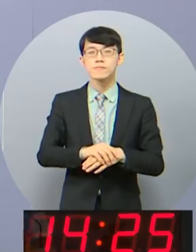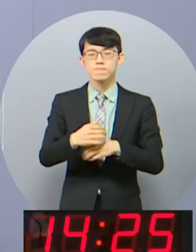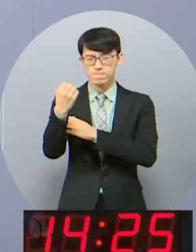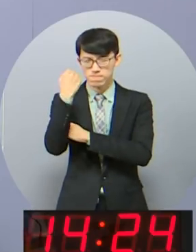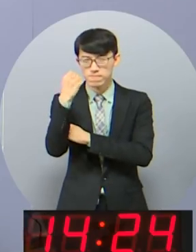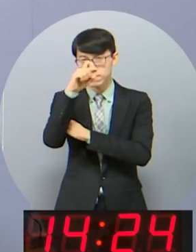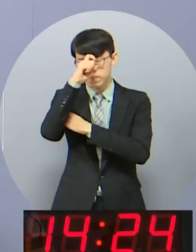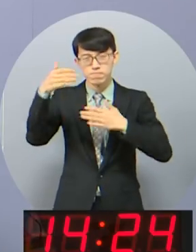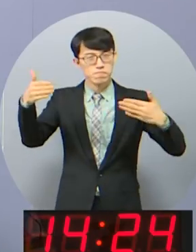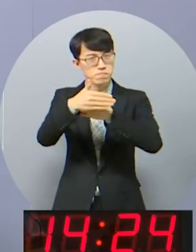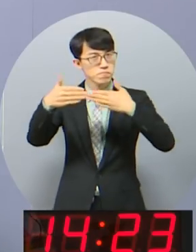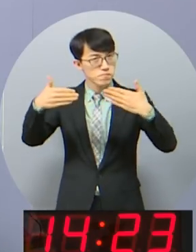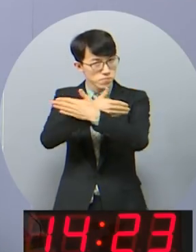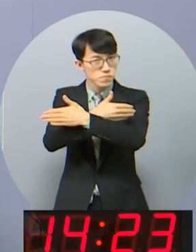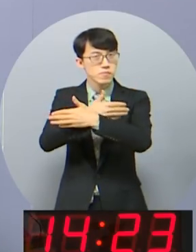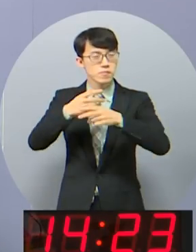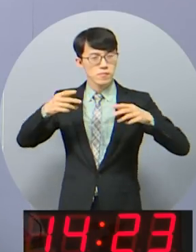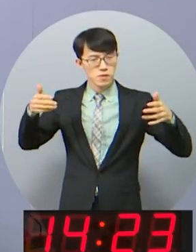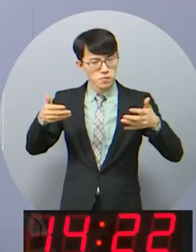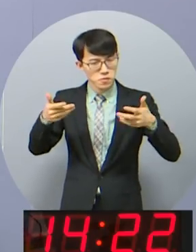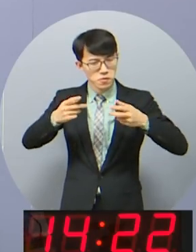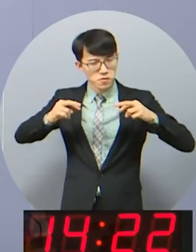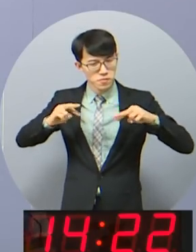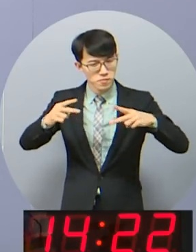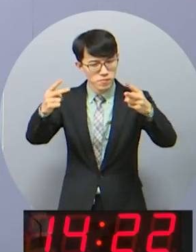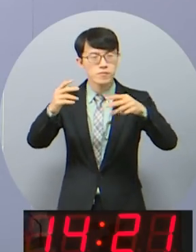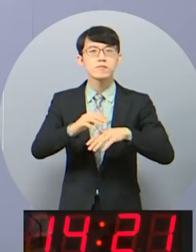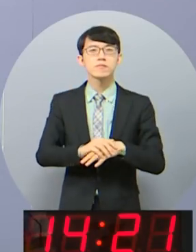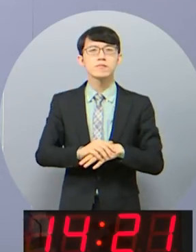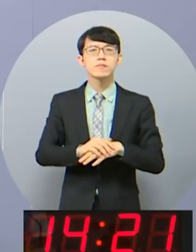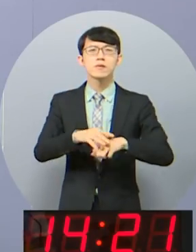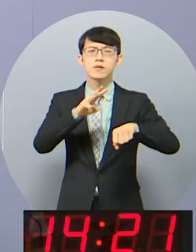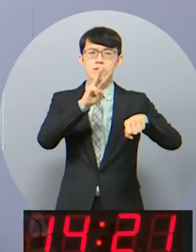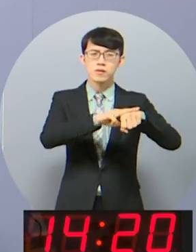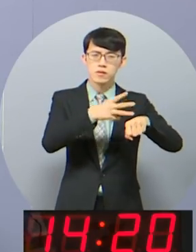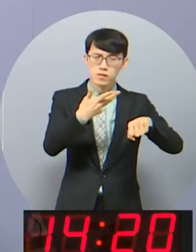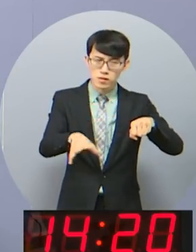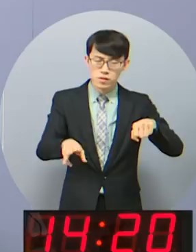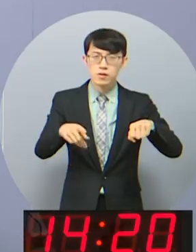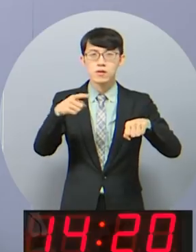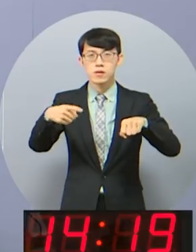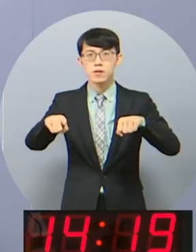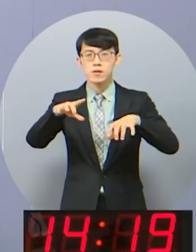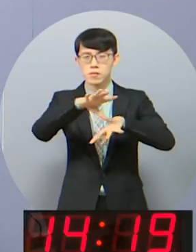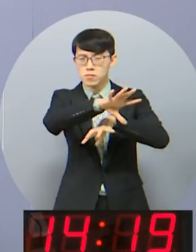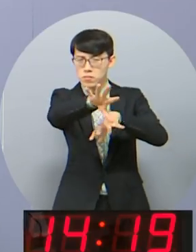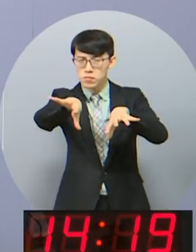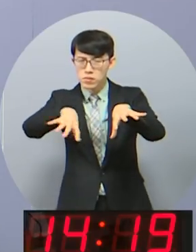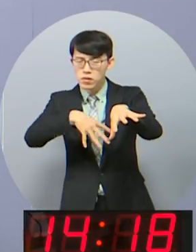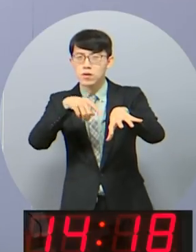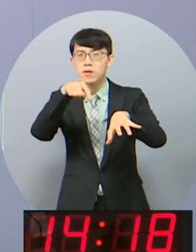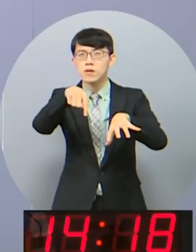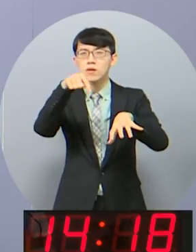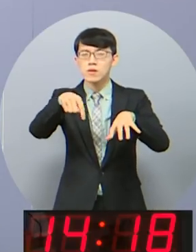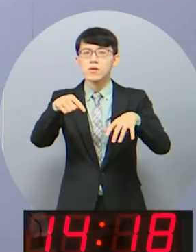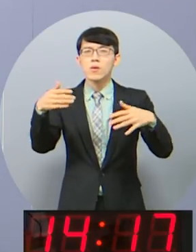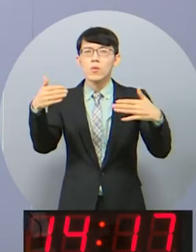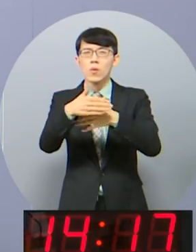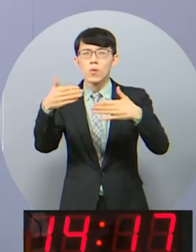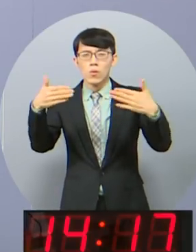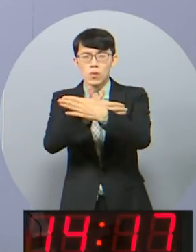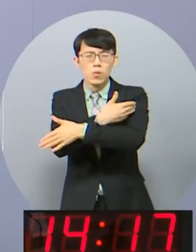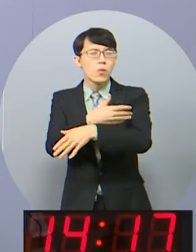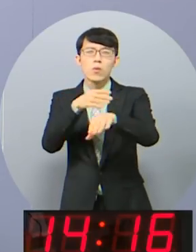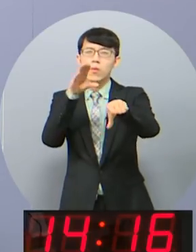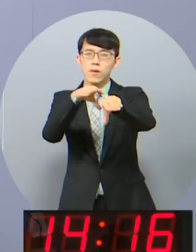通甲建设，咱淡水北个地区，所以为了交通，那么会想塞